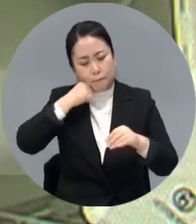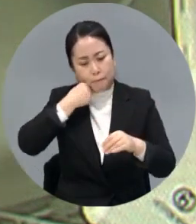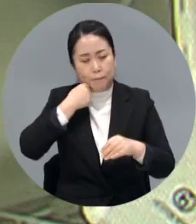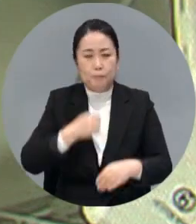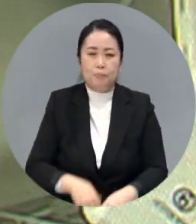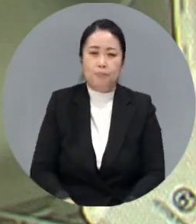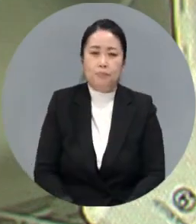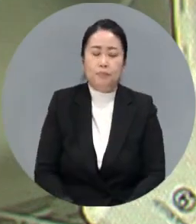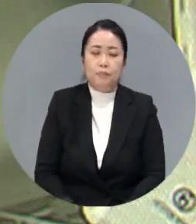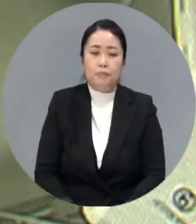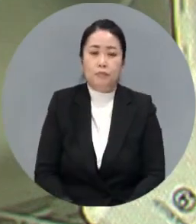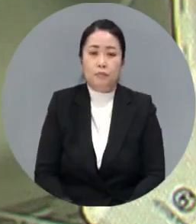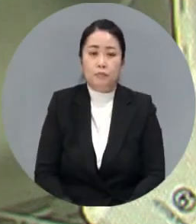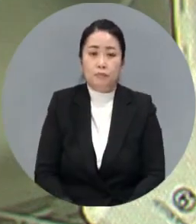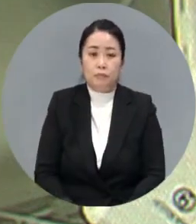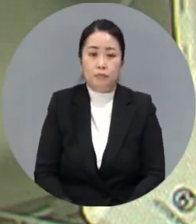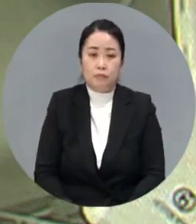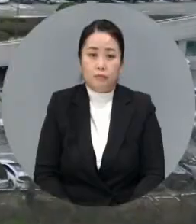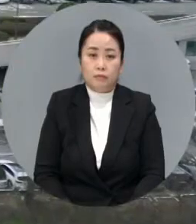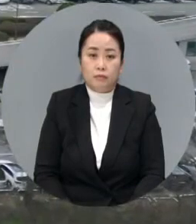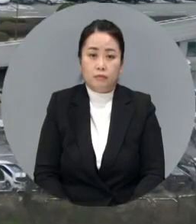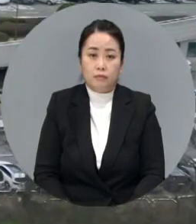기자의 보도입니다.